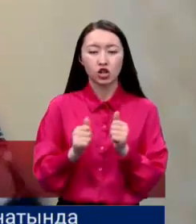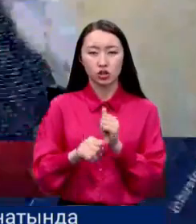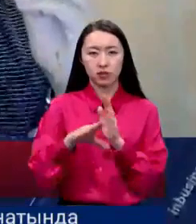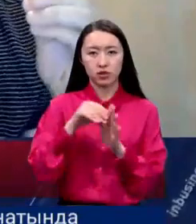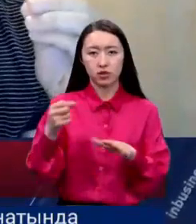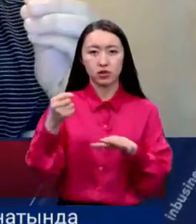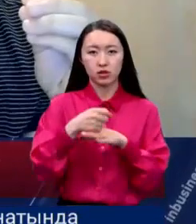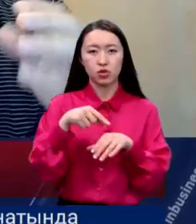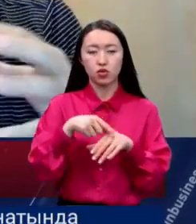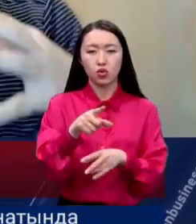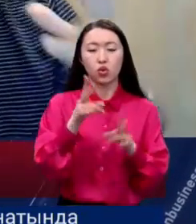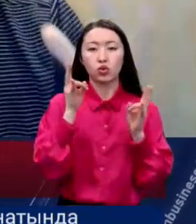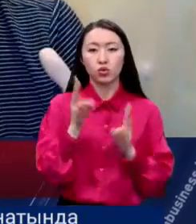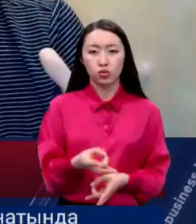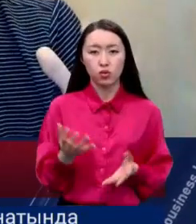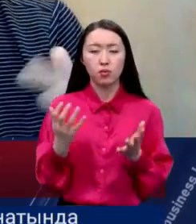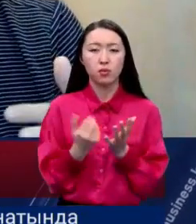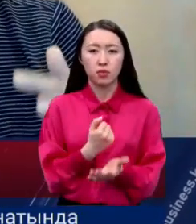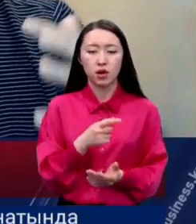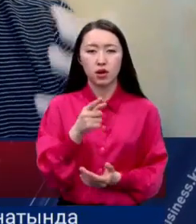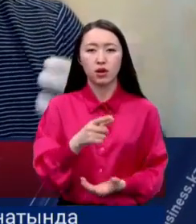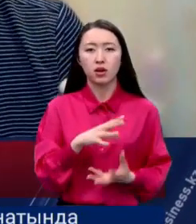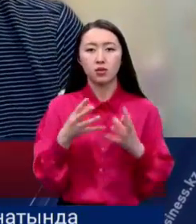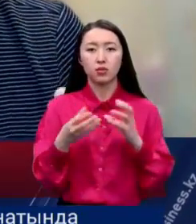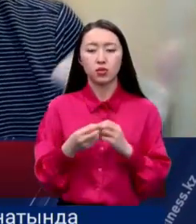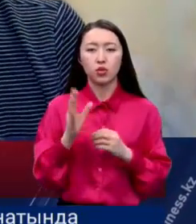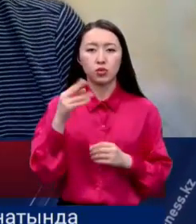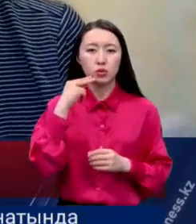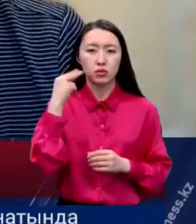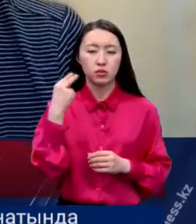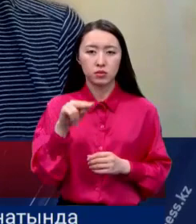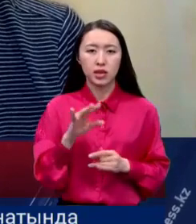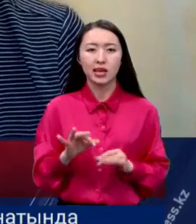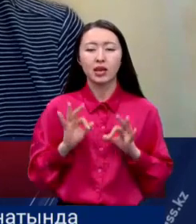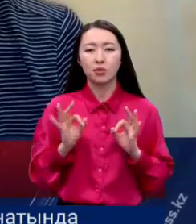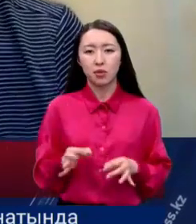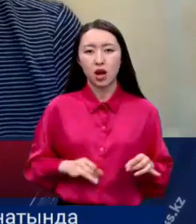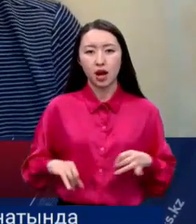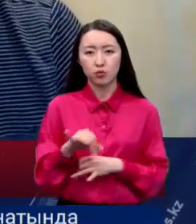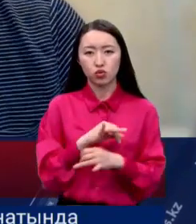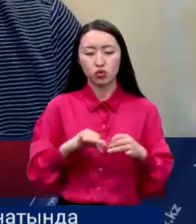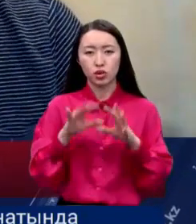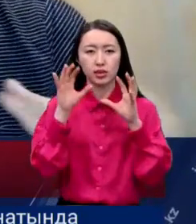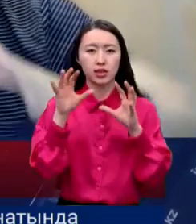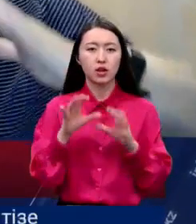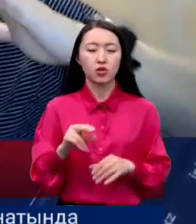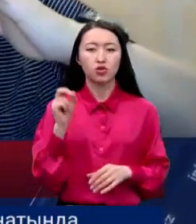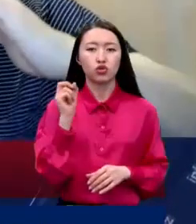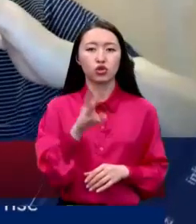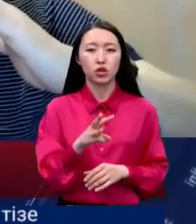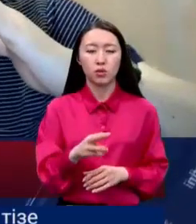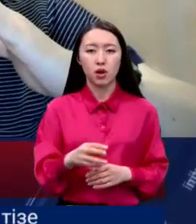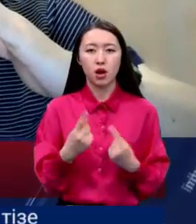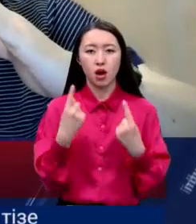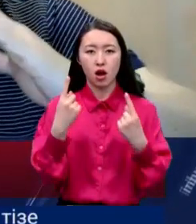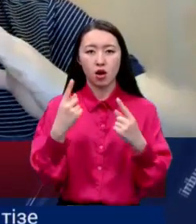фракции будет более значим, то тогда это, конечно, приведет к более конструктивному и сбалансированному обсуждению законов, нежели чем когда